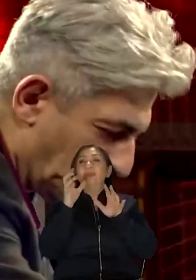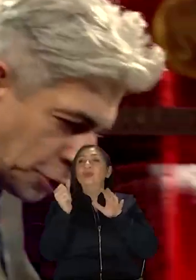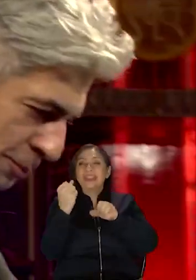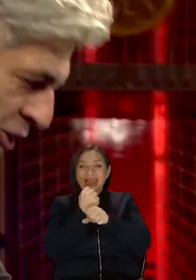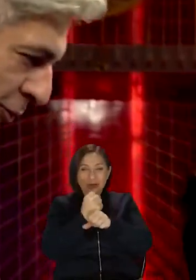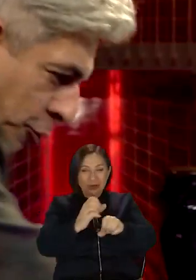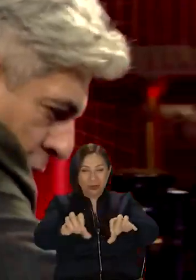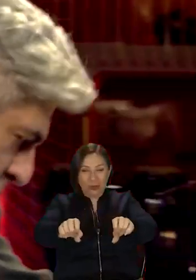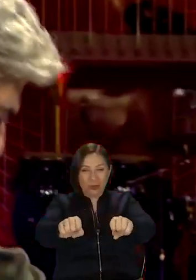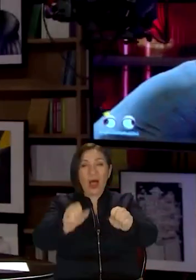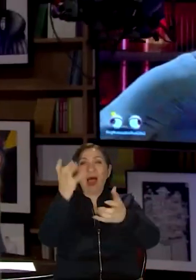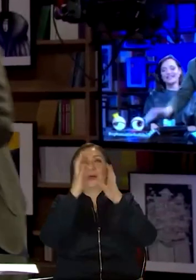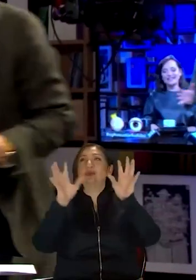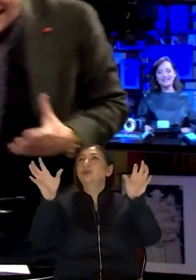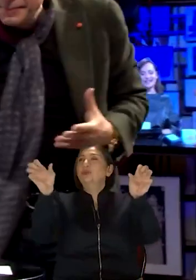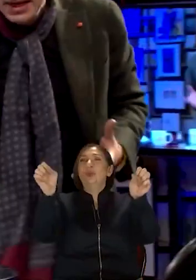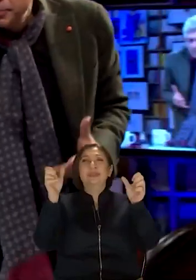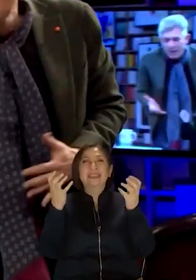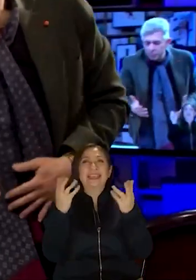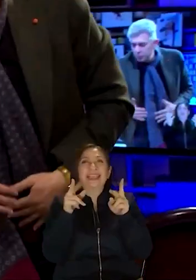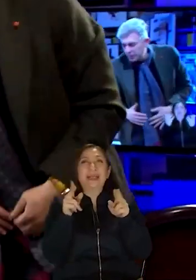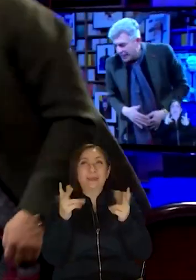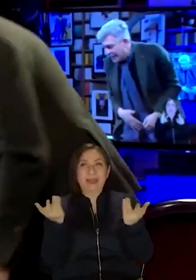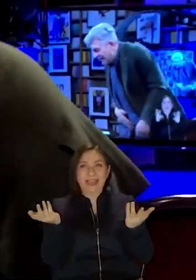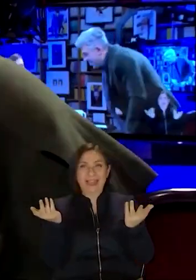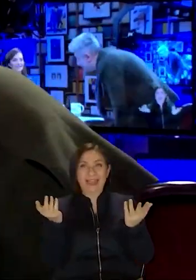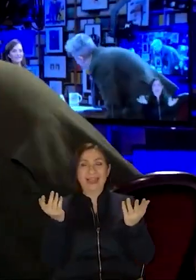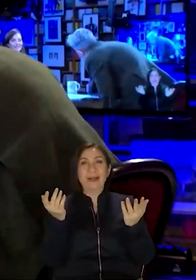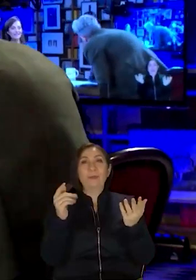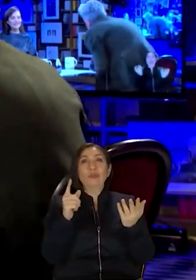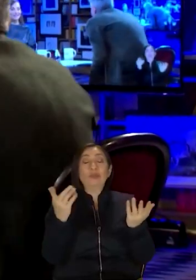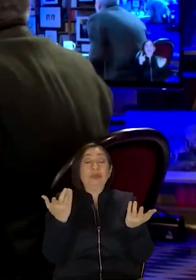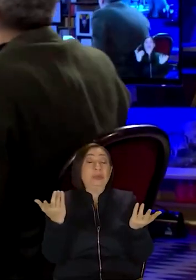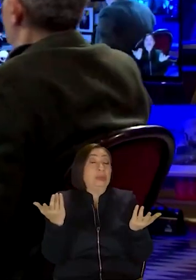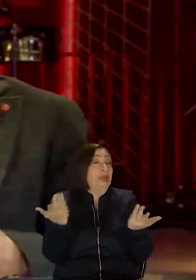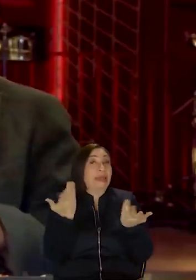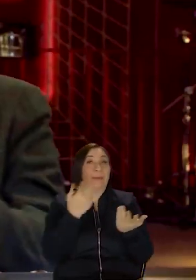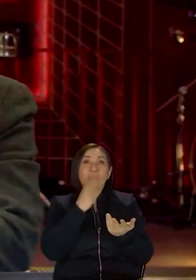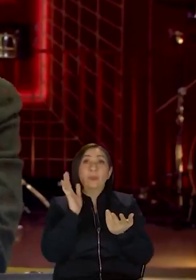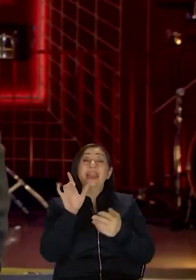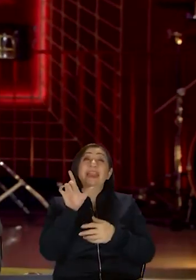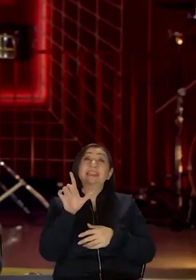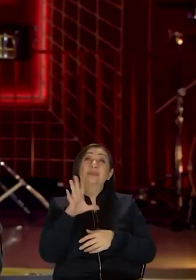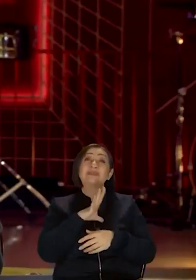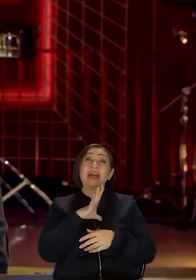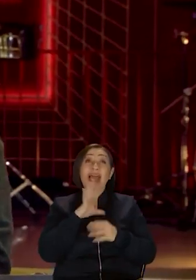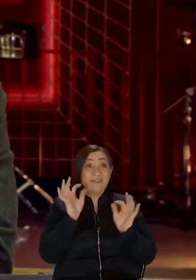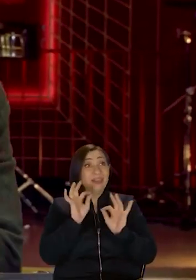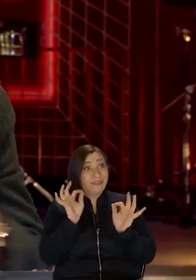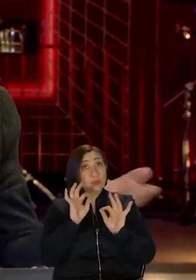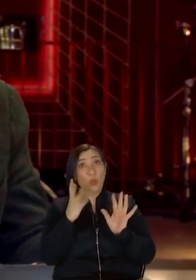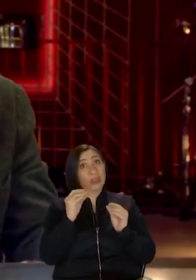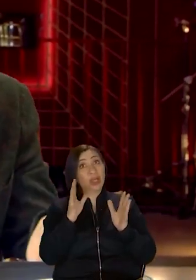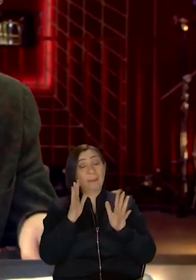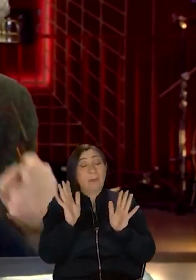taş tutuyoruz, bir şey tutuyoruz filan. Yani bu bilmiyorum neden. İhtiyacımız var çünkü. Evet. Çok